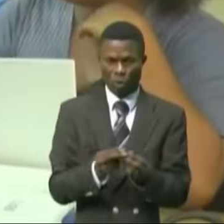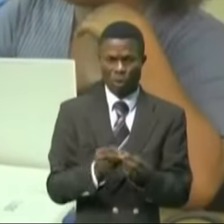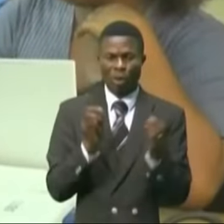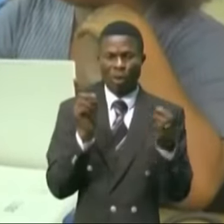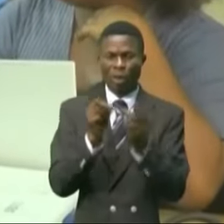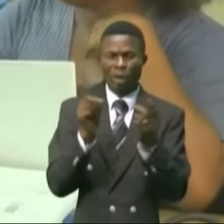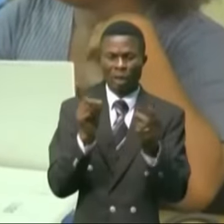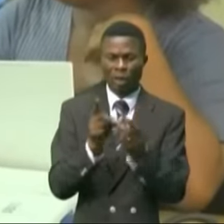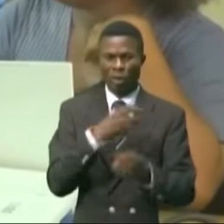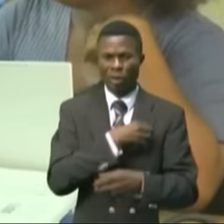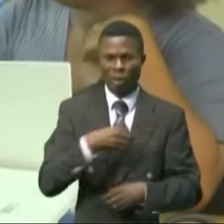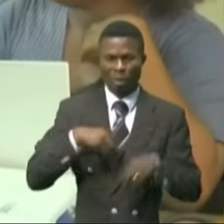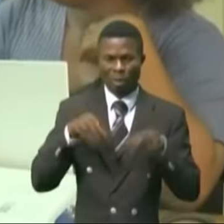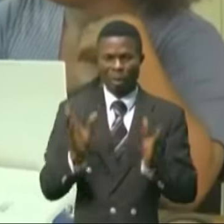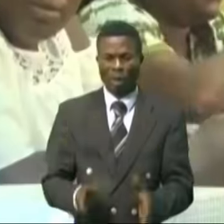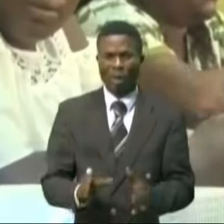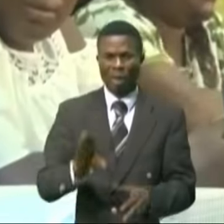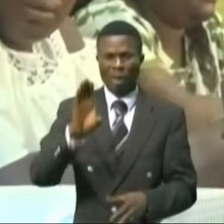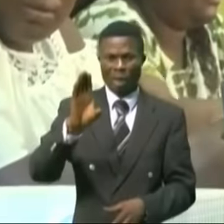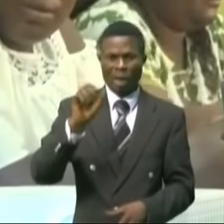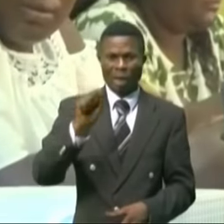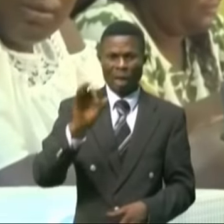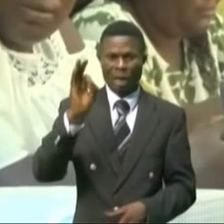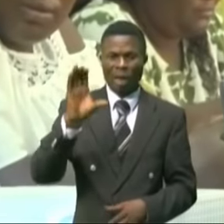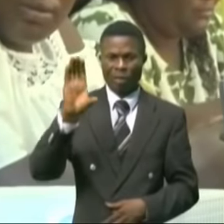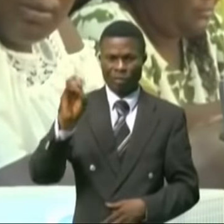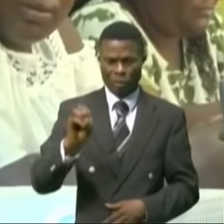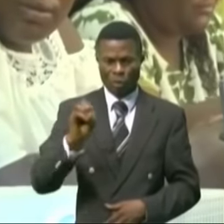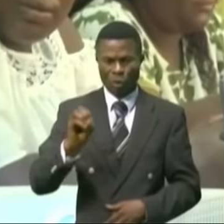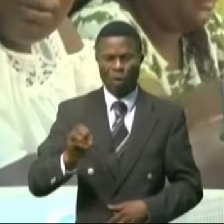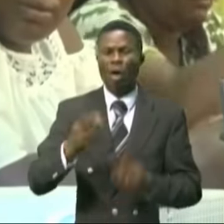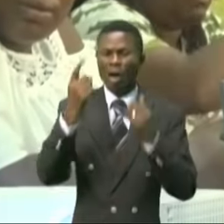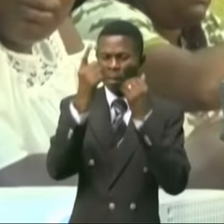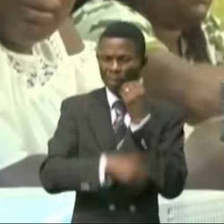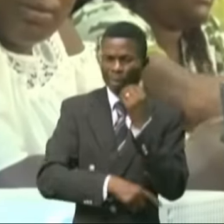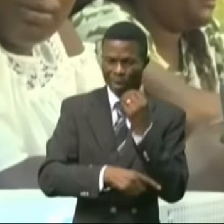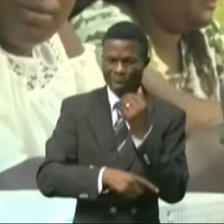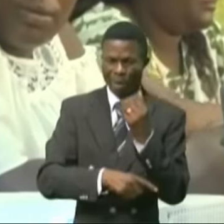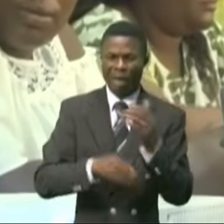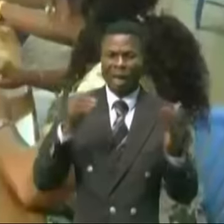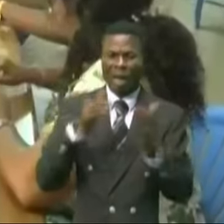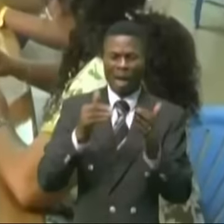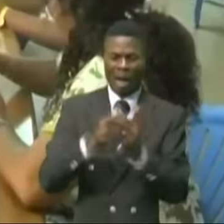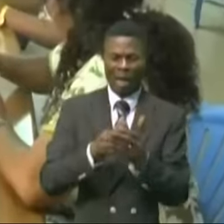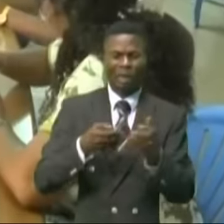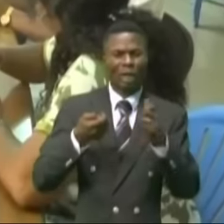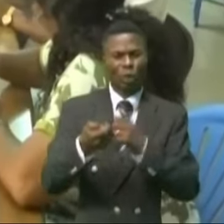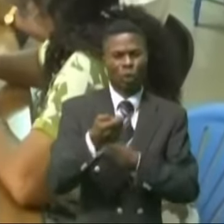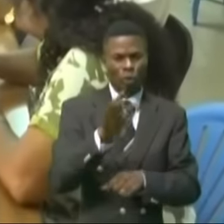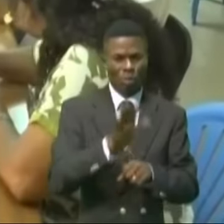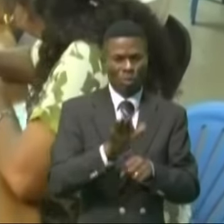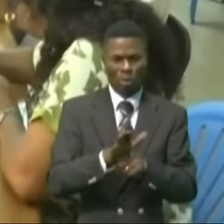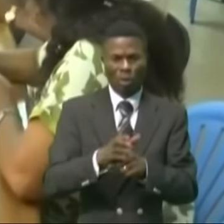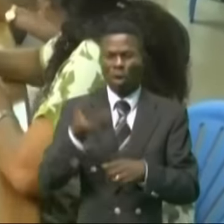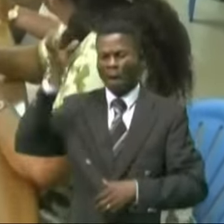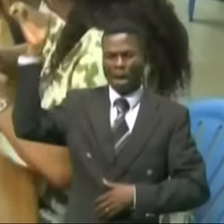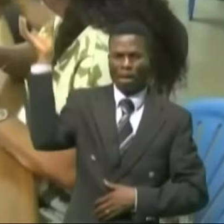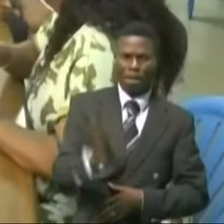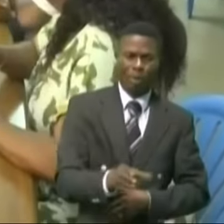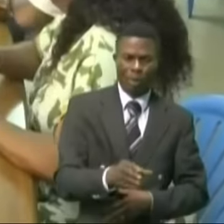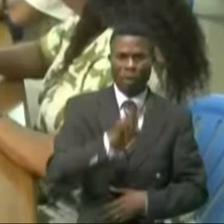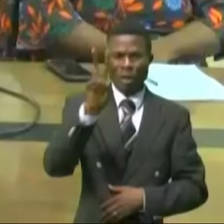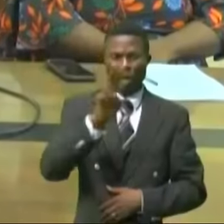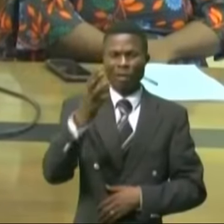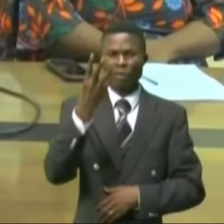de la femme congolaise CAFCO, condamnent avec la dernière énergie la récente attaque meurtrière à la bombe perpétrée le